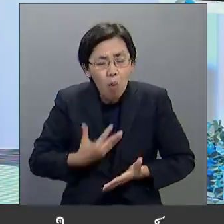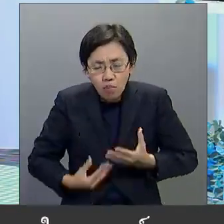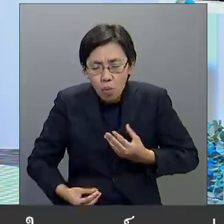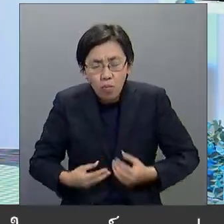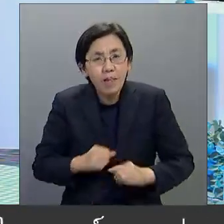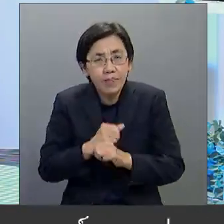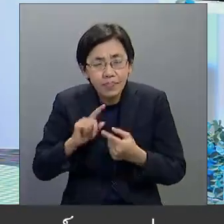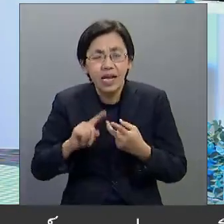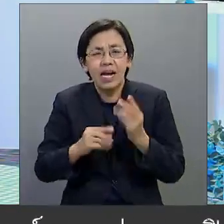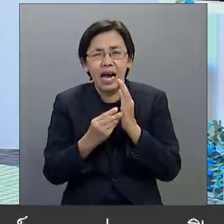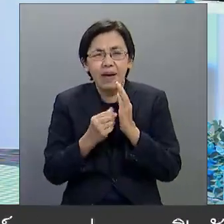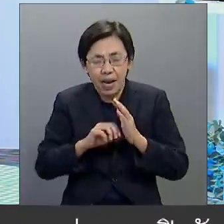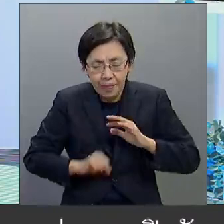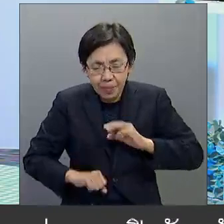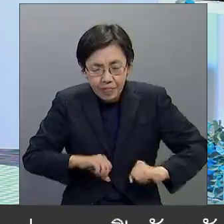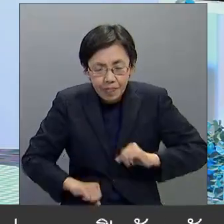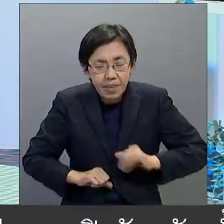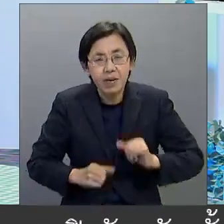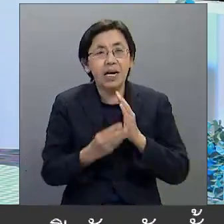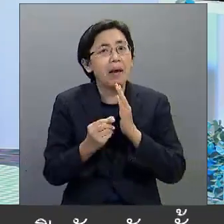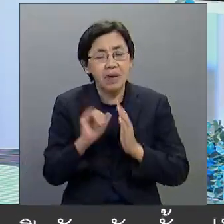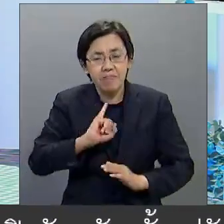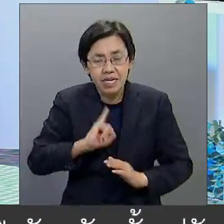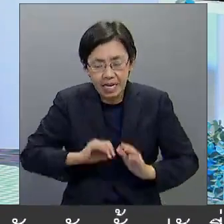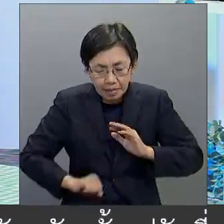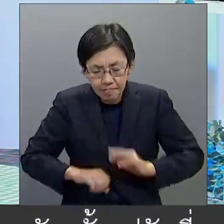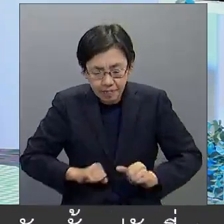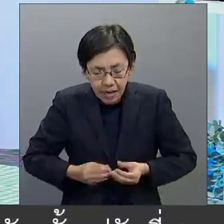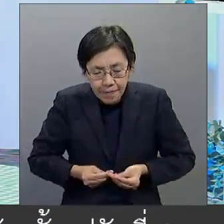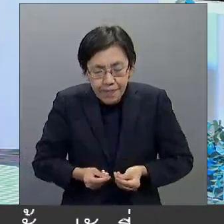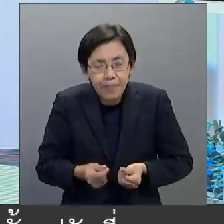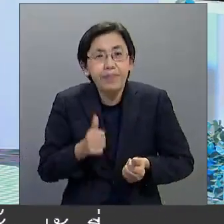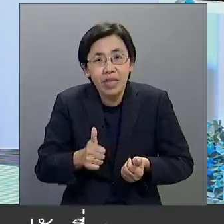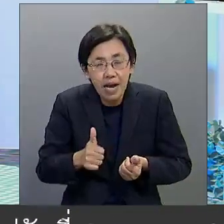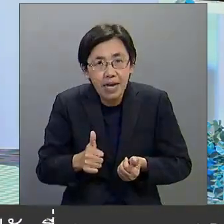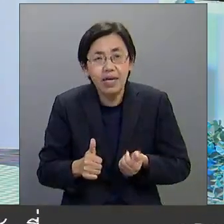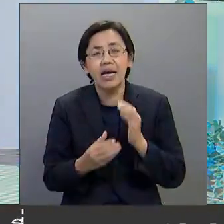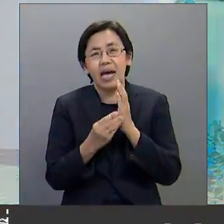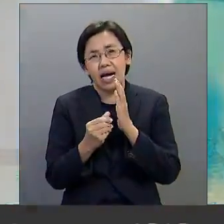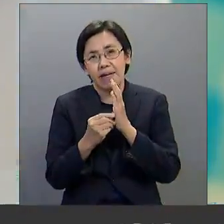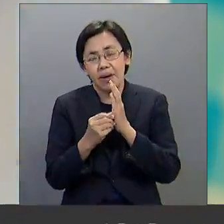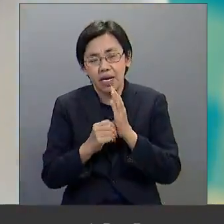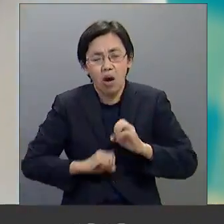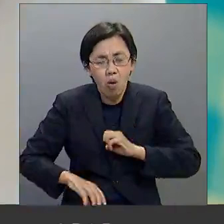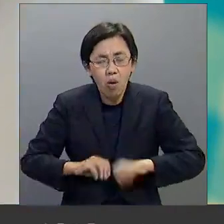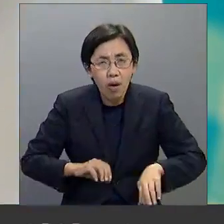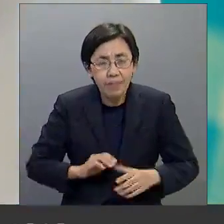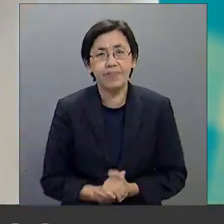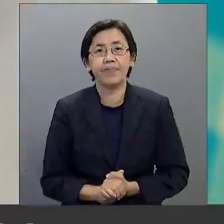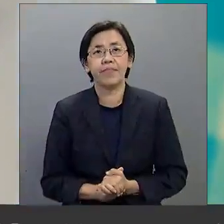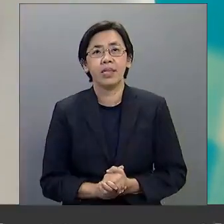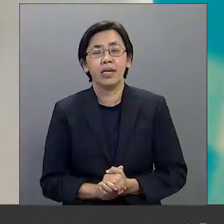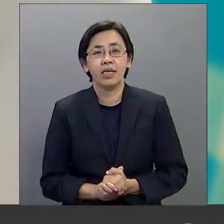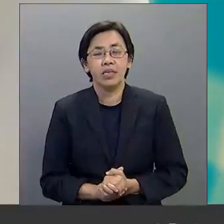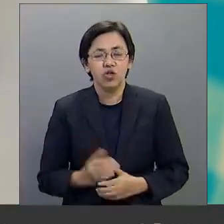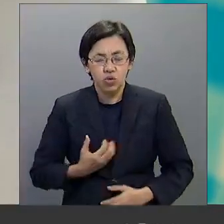ขมันนะดักจับไขมันทั้งหลายแหล่นะครับที่ไม่ดีนะครับโดยเฉพาะคอเลสเตอรอลแล้วก็ช่วยในเรื่องของการต้านการอัก